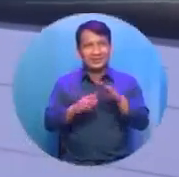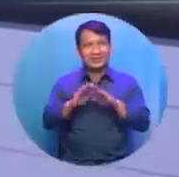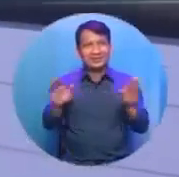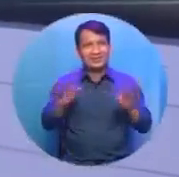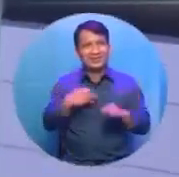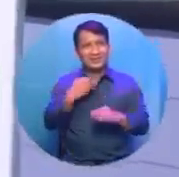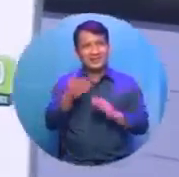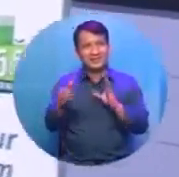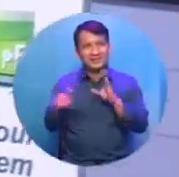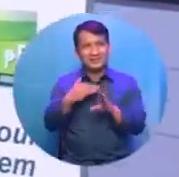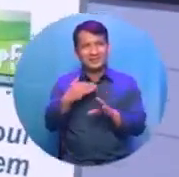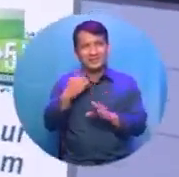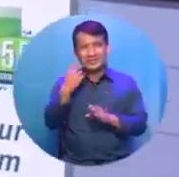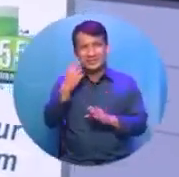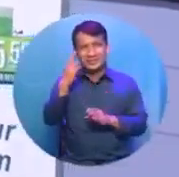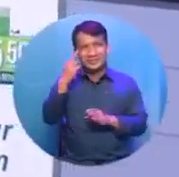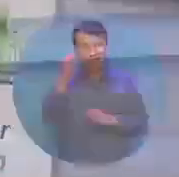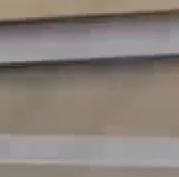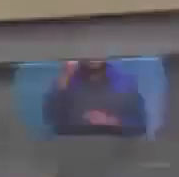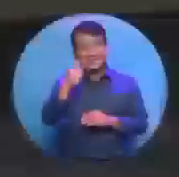Panalo natin yung kanyang...